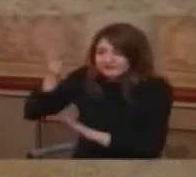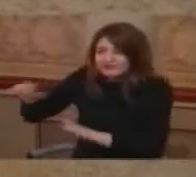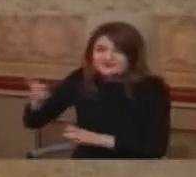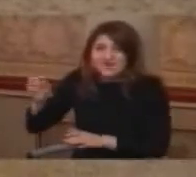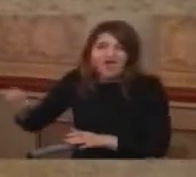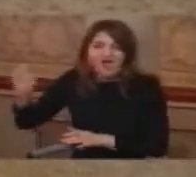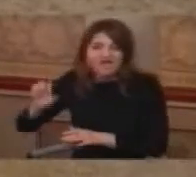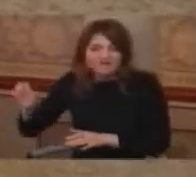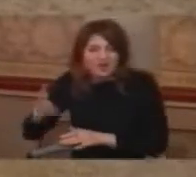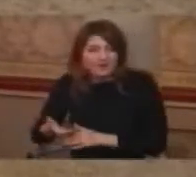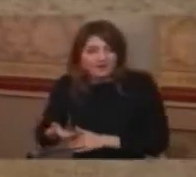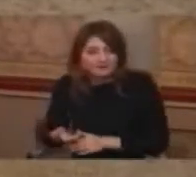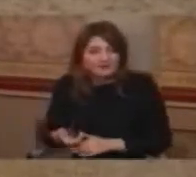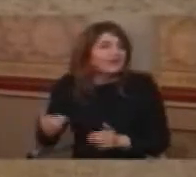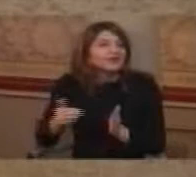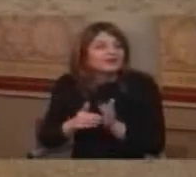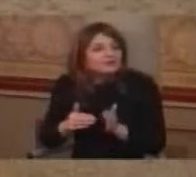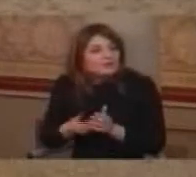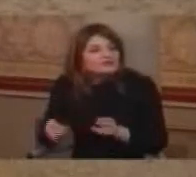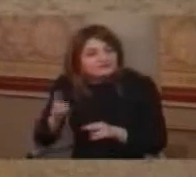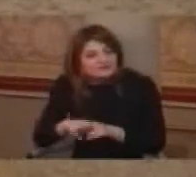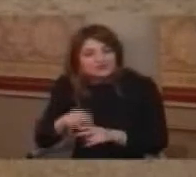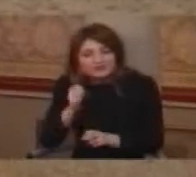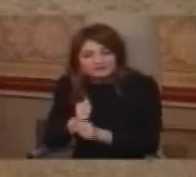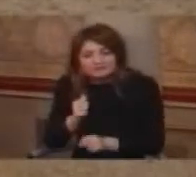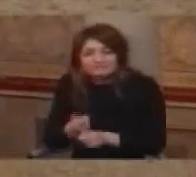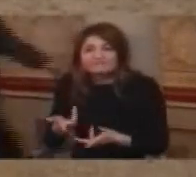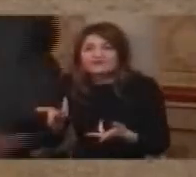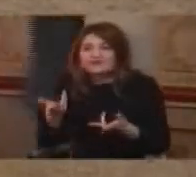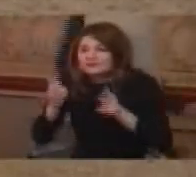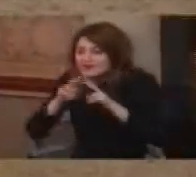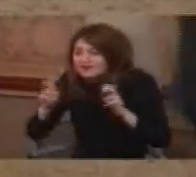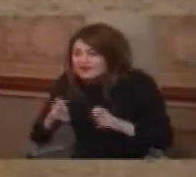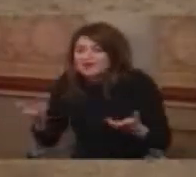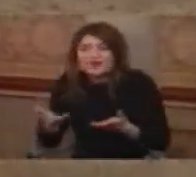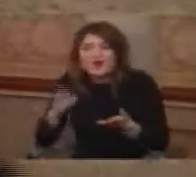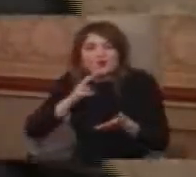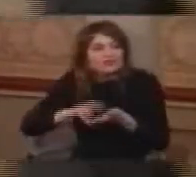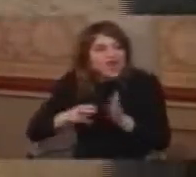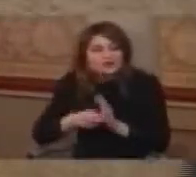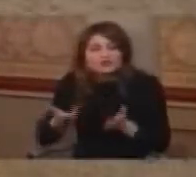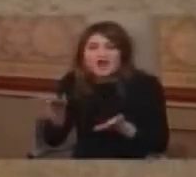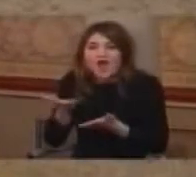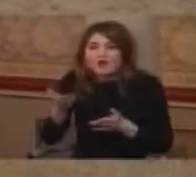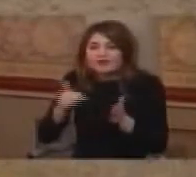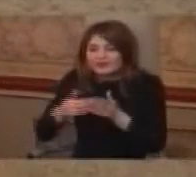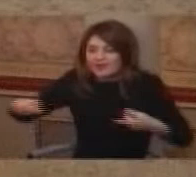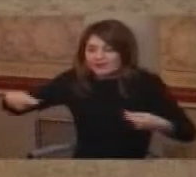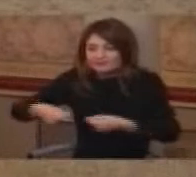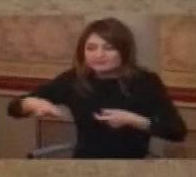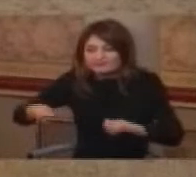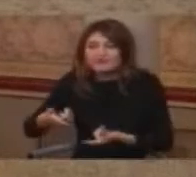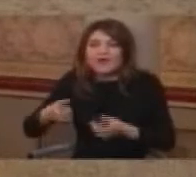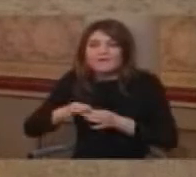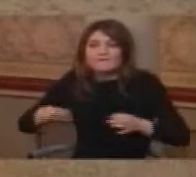da se intenzivno pozabavi upravo traženjem načina financiranja projekata koji do